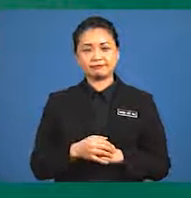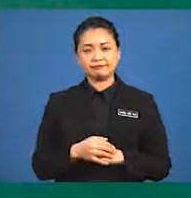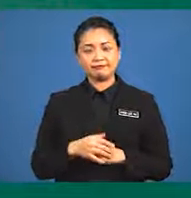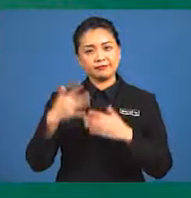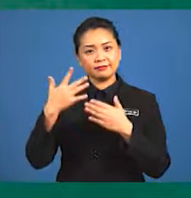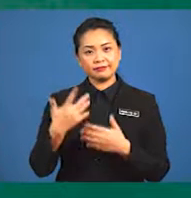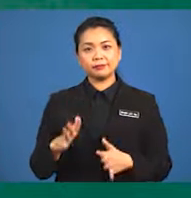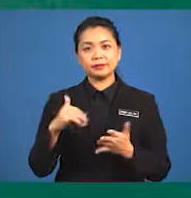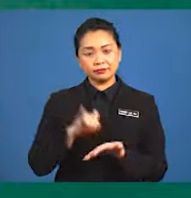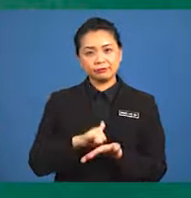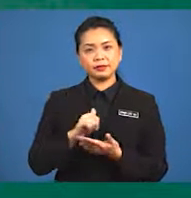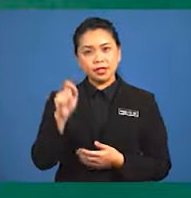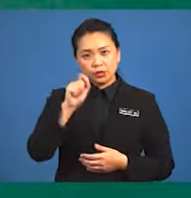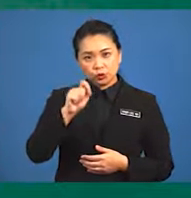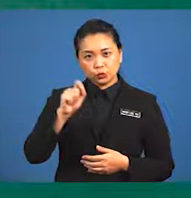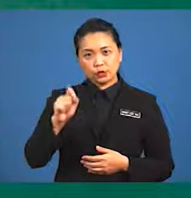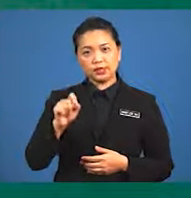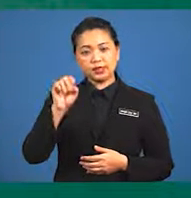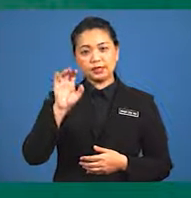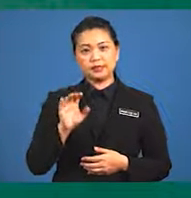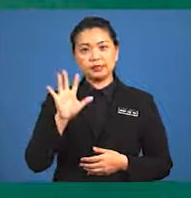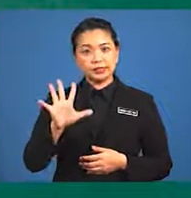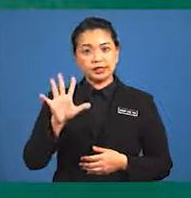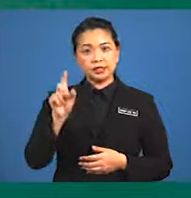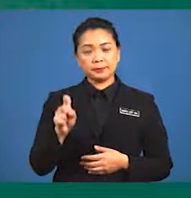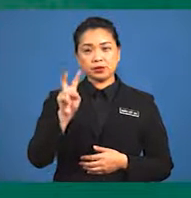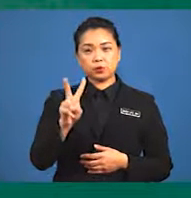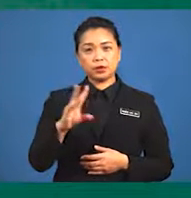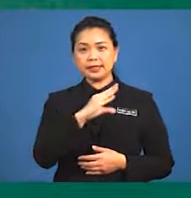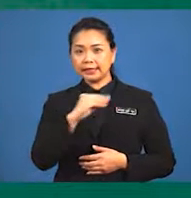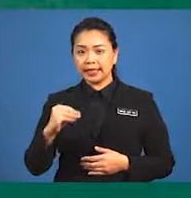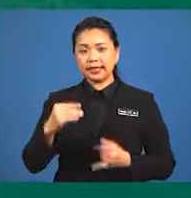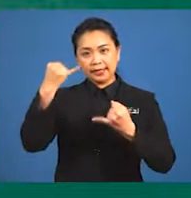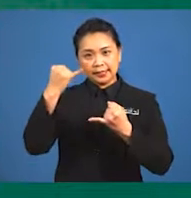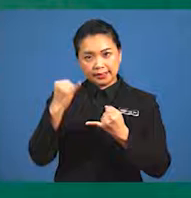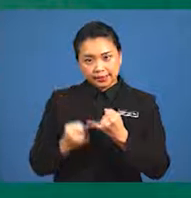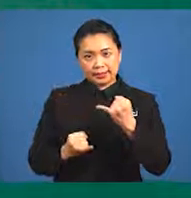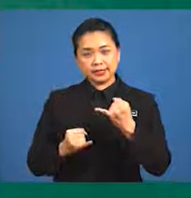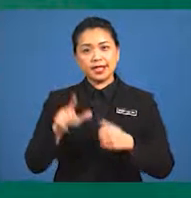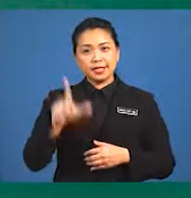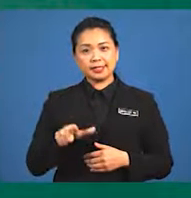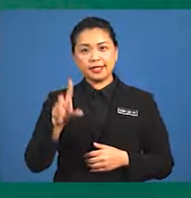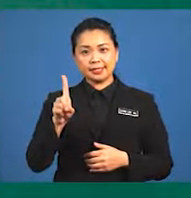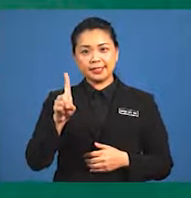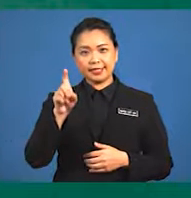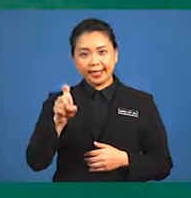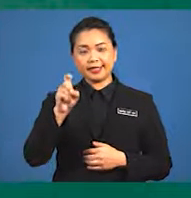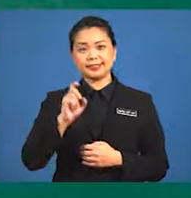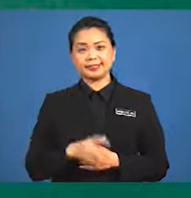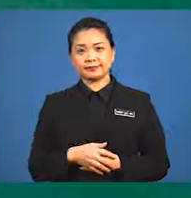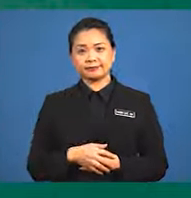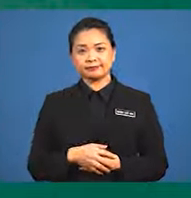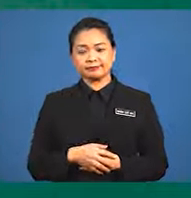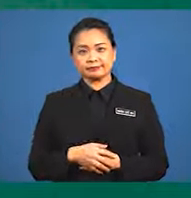Dan seterusnya, tulis sebutan yang diberi dan akhir sekali, meletak tata tanda kamirkan terhadap